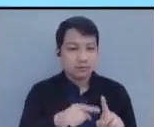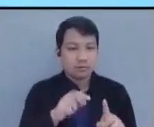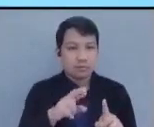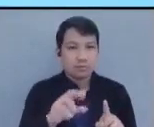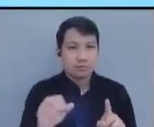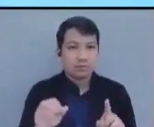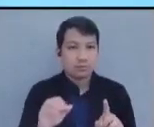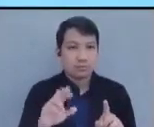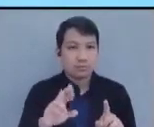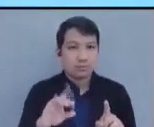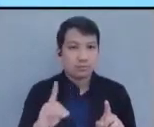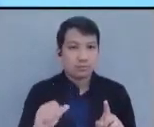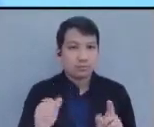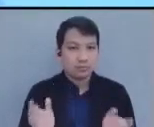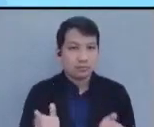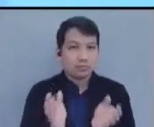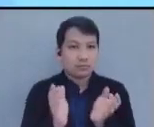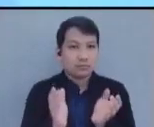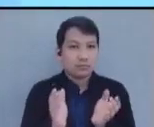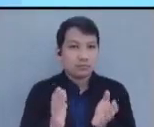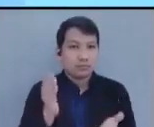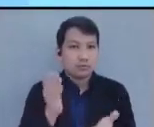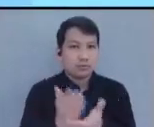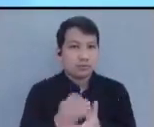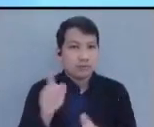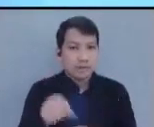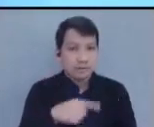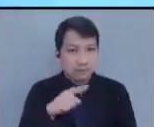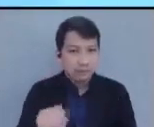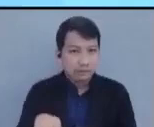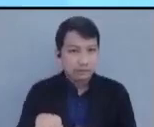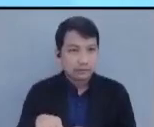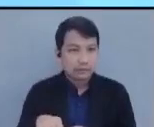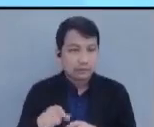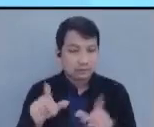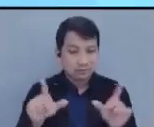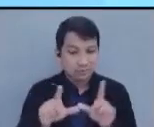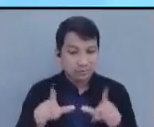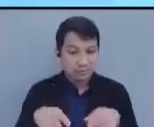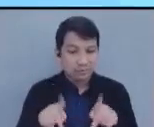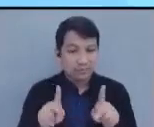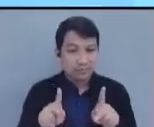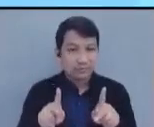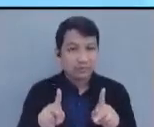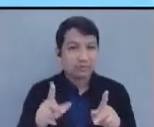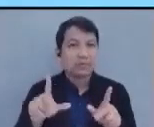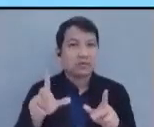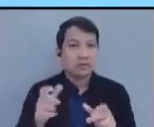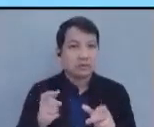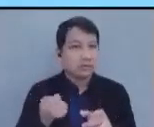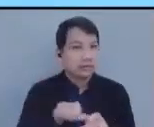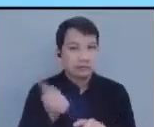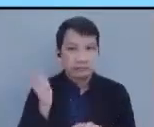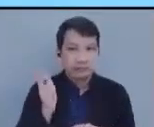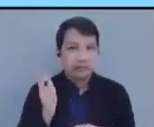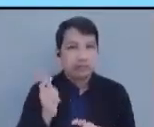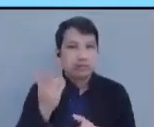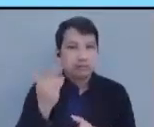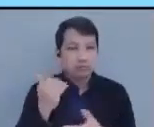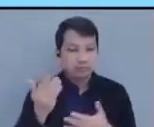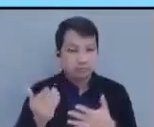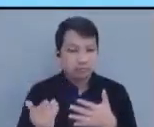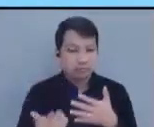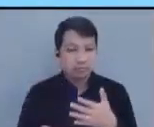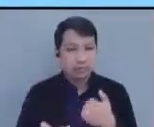na nagtutulak sa tuluyang pagkansela ng prangkisa ng TV network dahil sa umunoy patong-patong na paglabag. Iba pa ito sa una